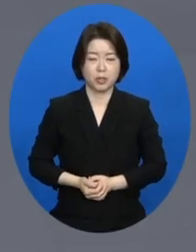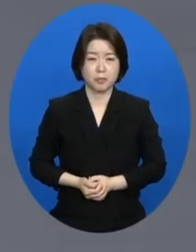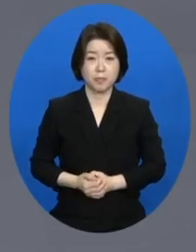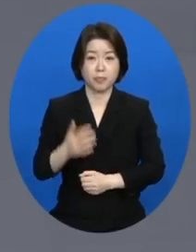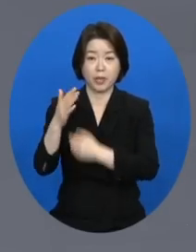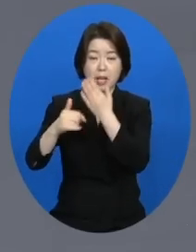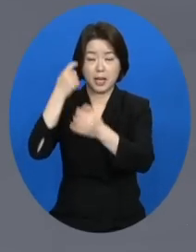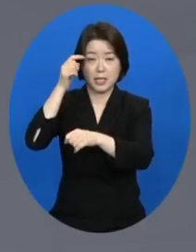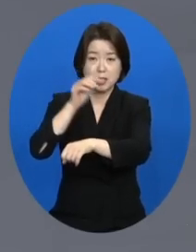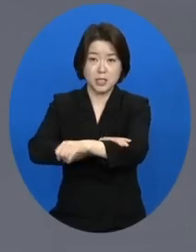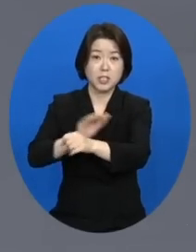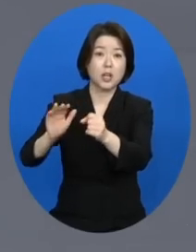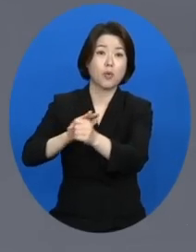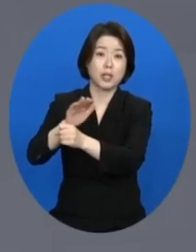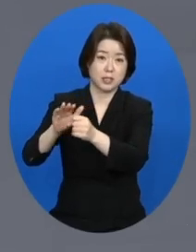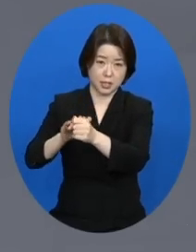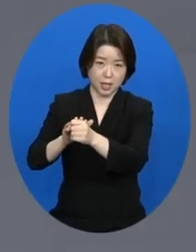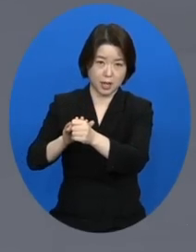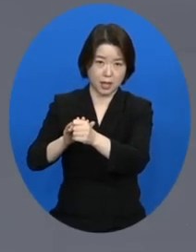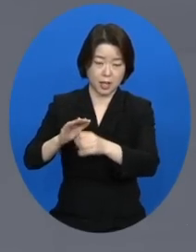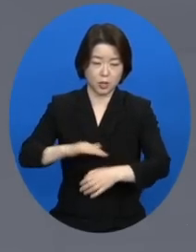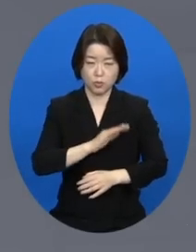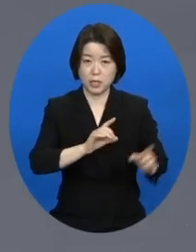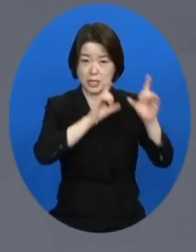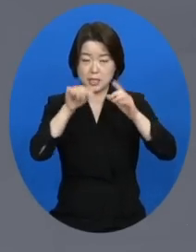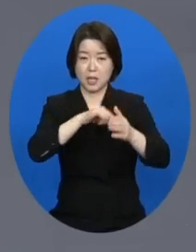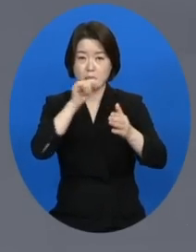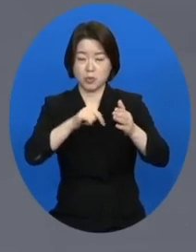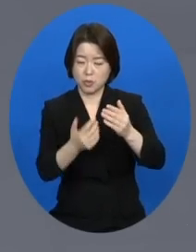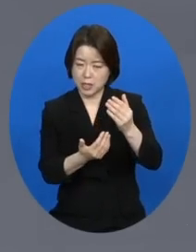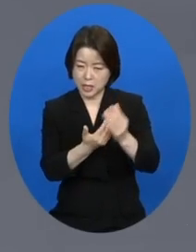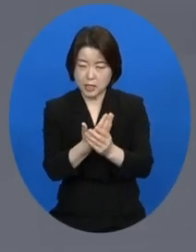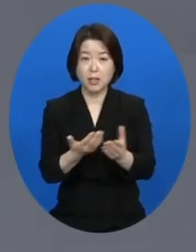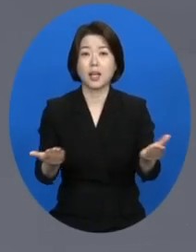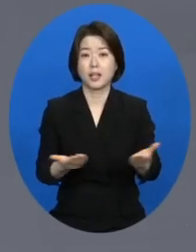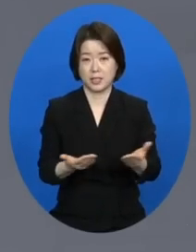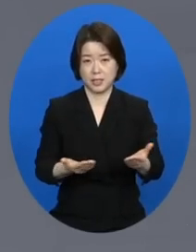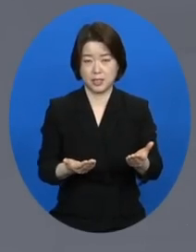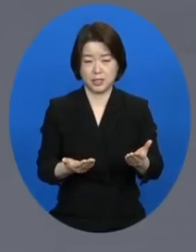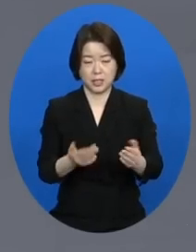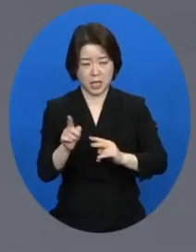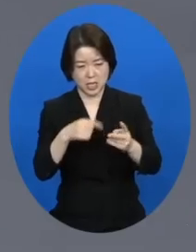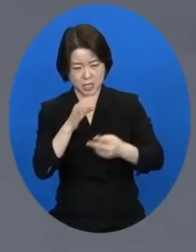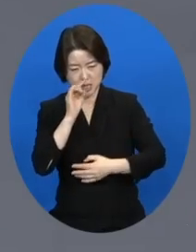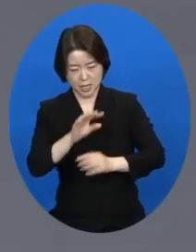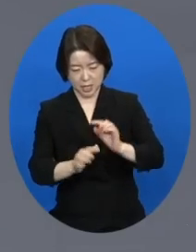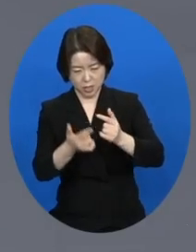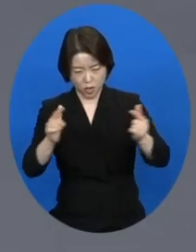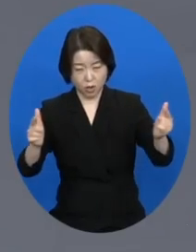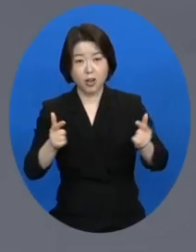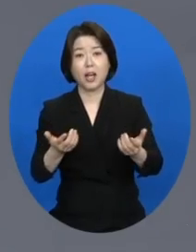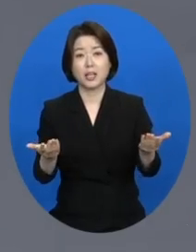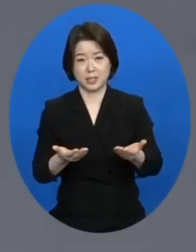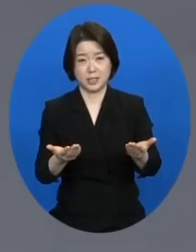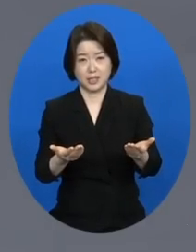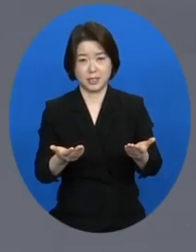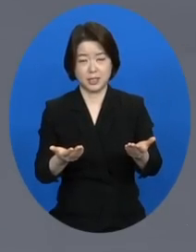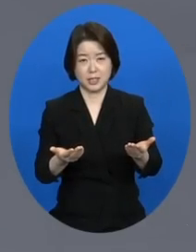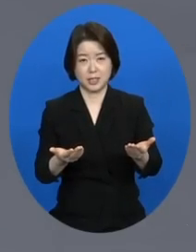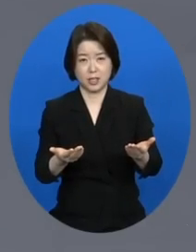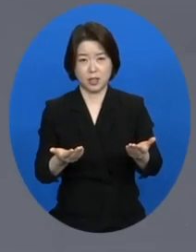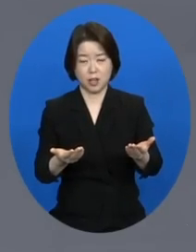하나님의 지혜와 사랑은 우리 삶에서 일어나는 일들, 그러니까 우리가 이해할 수 없는 여러 가지